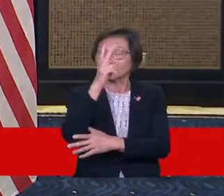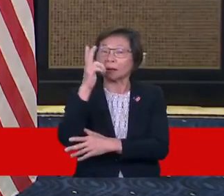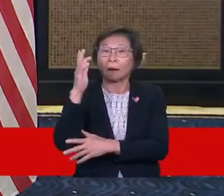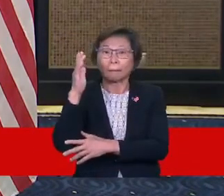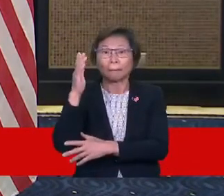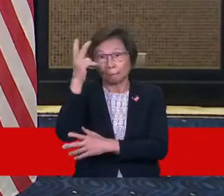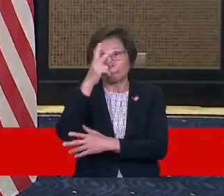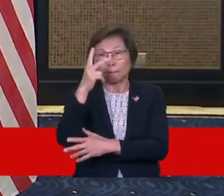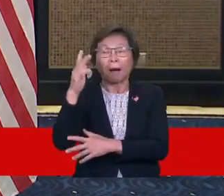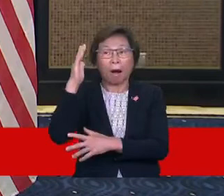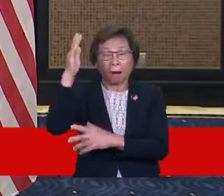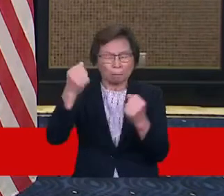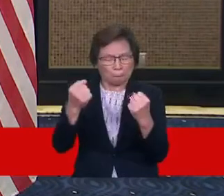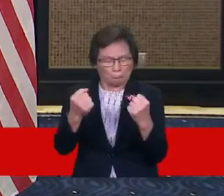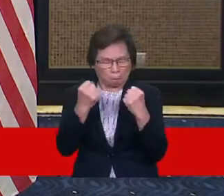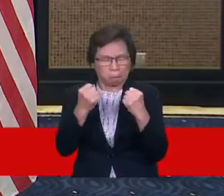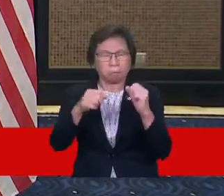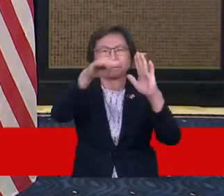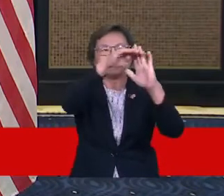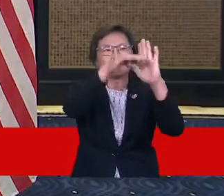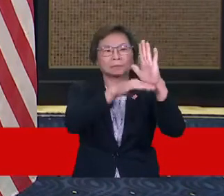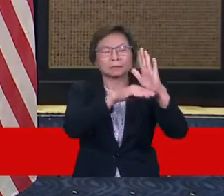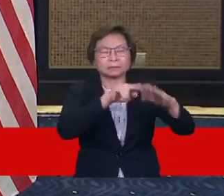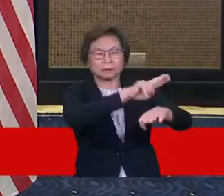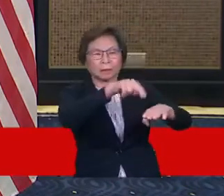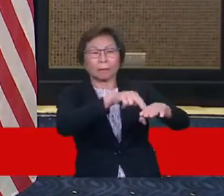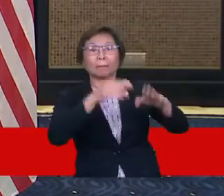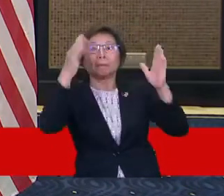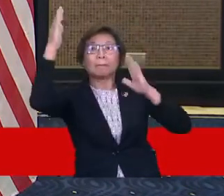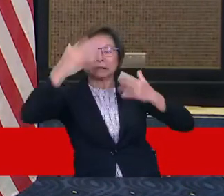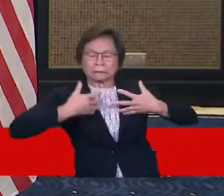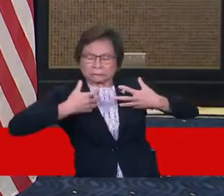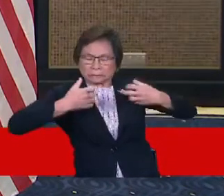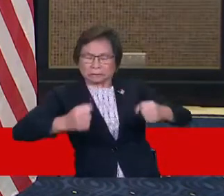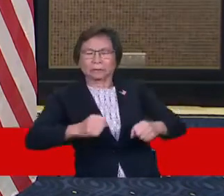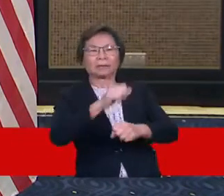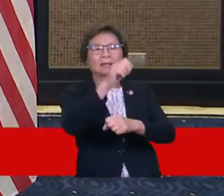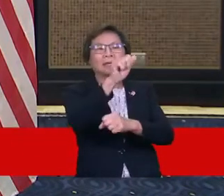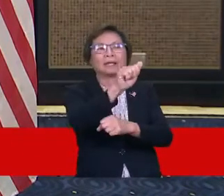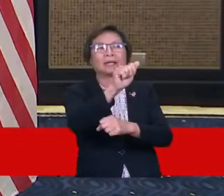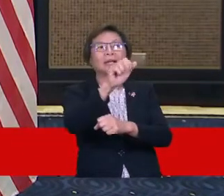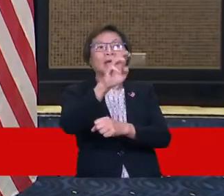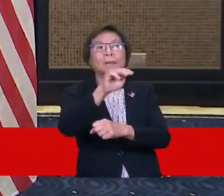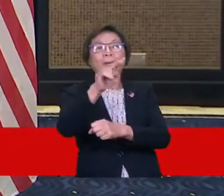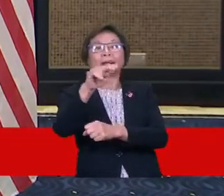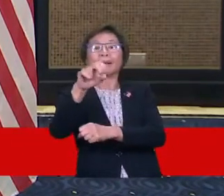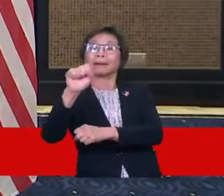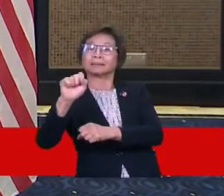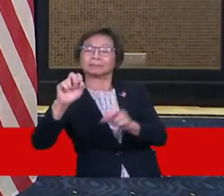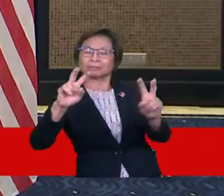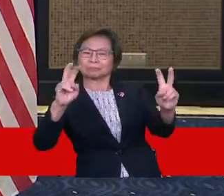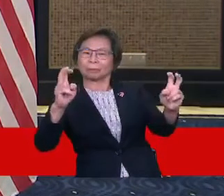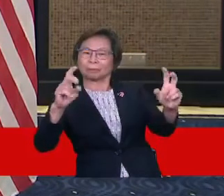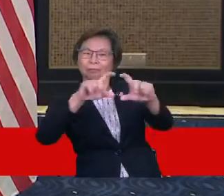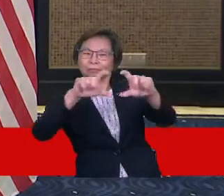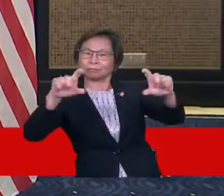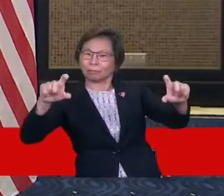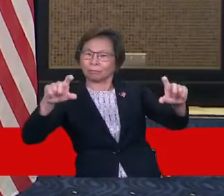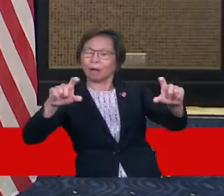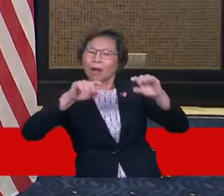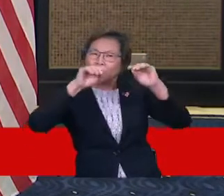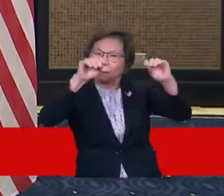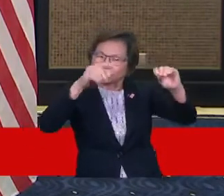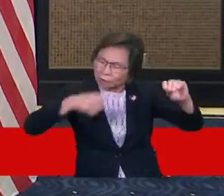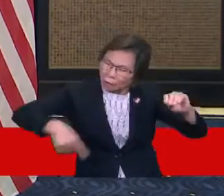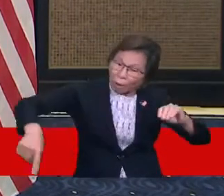memperkasakan agenda nasional besar sehat ataupun nms dalam mendidik keluarga